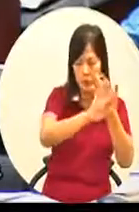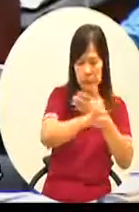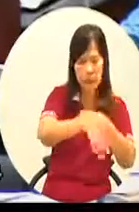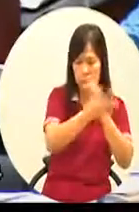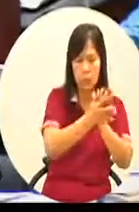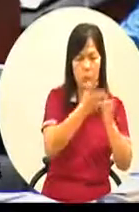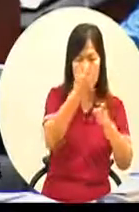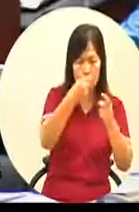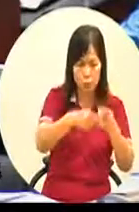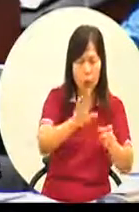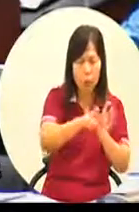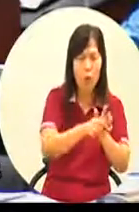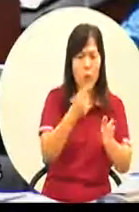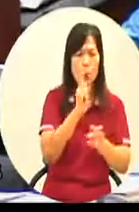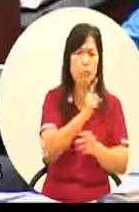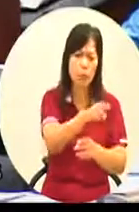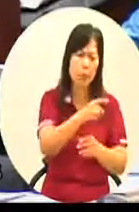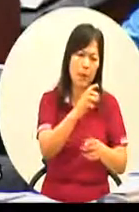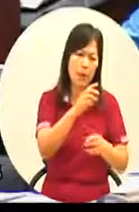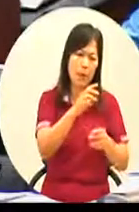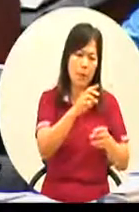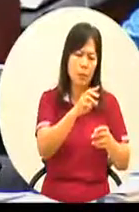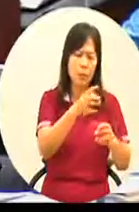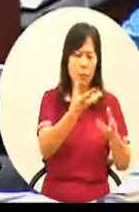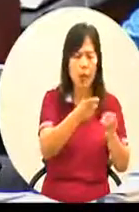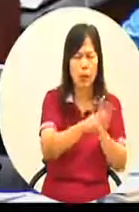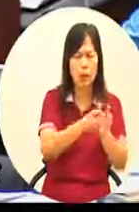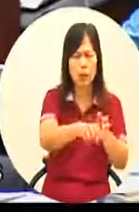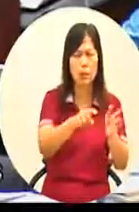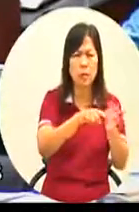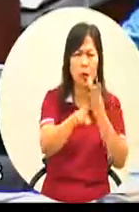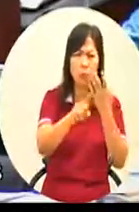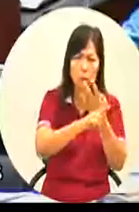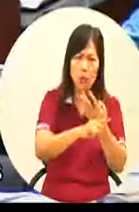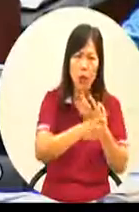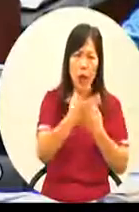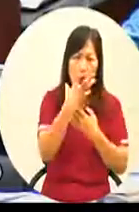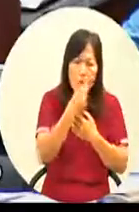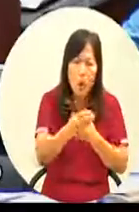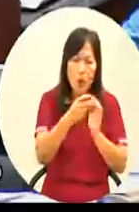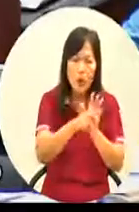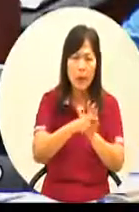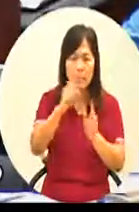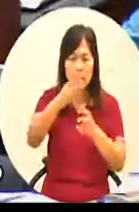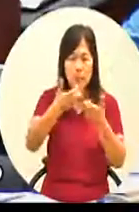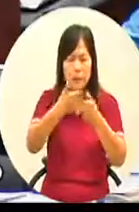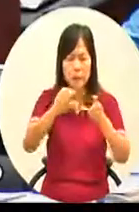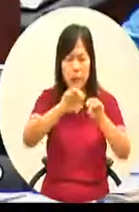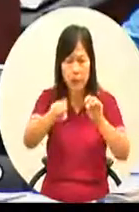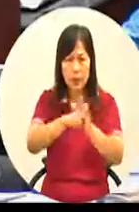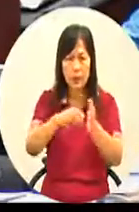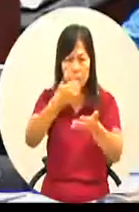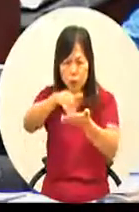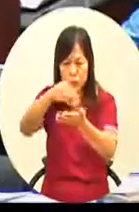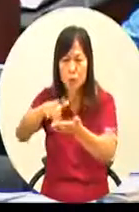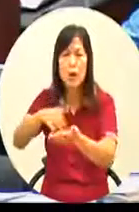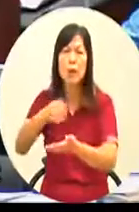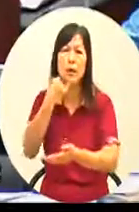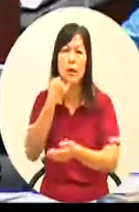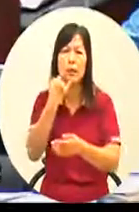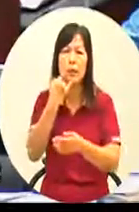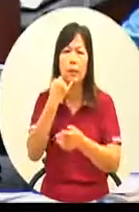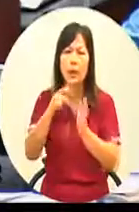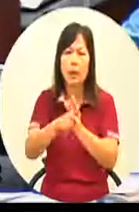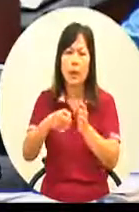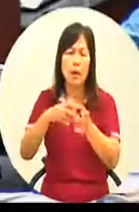我俺无怪因啦，因为他们的专业问题。你讲按山啊，一分地当种33丛，你甲点嘛？你山啊啦，伊若